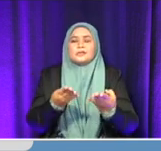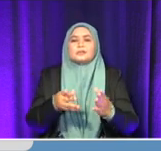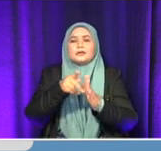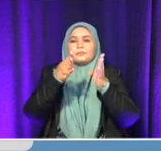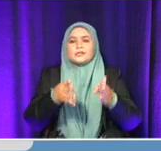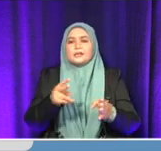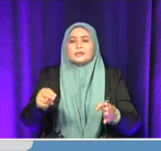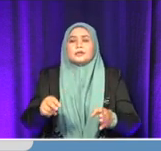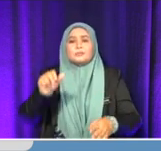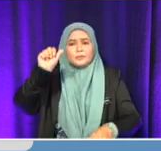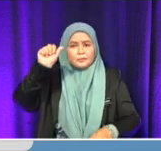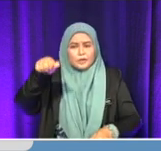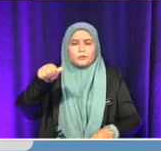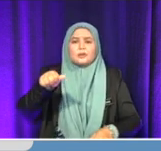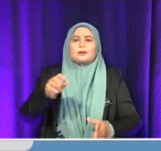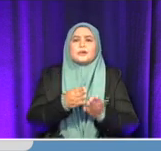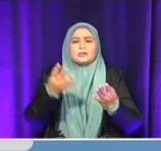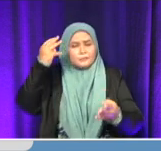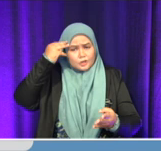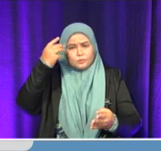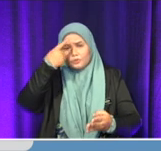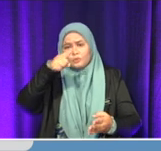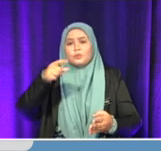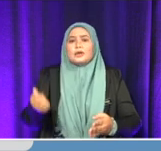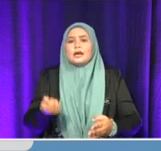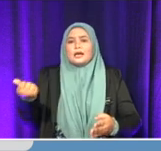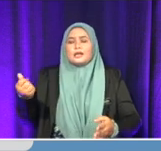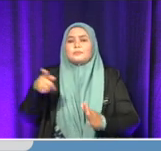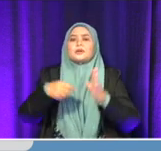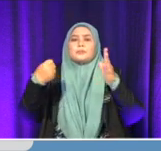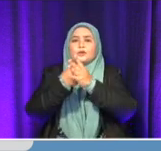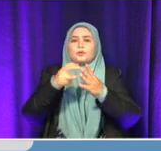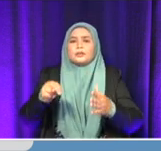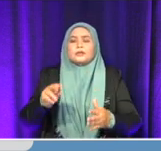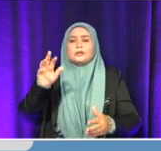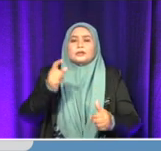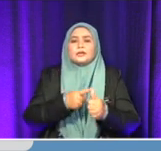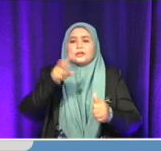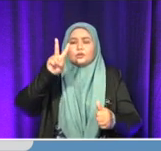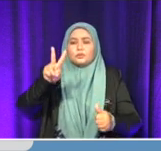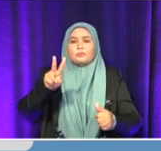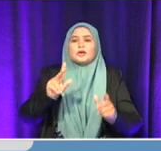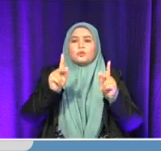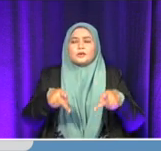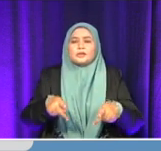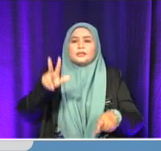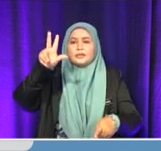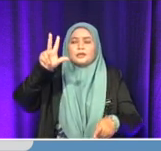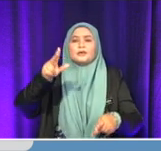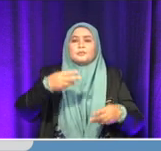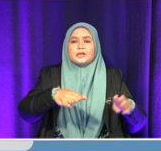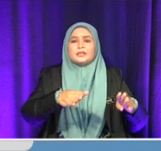mengakui bahwa bahasa Melayu itu adalah bahasa untuk alat perpaduan yang kedua menguasai tiga bidang